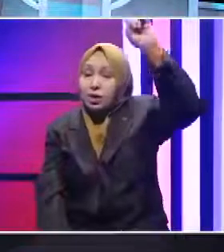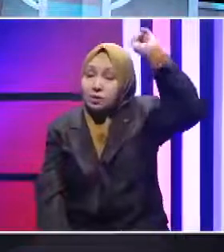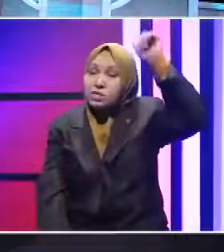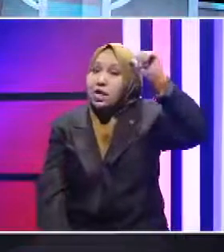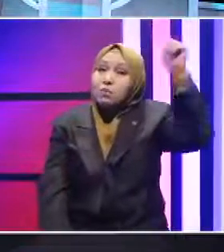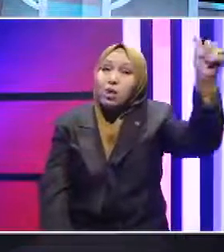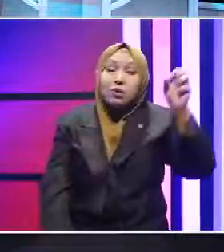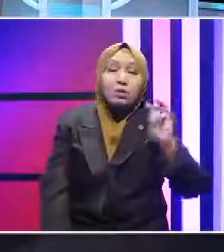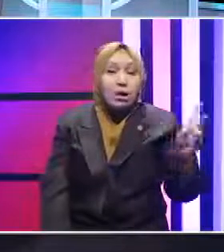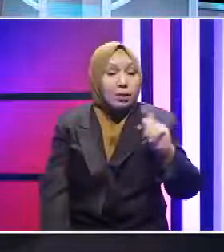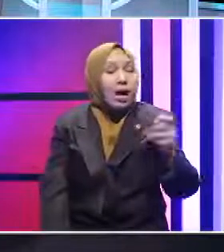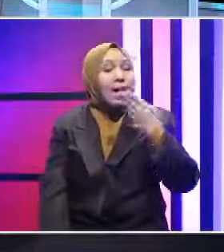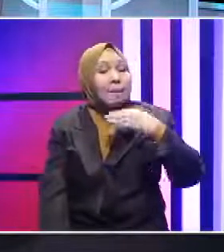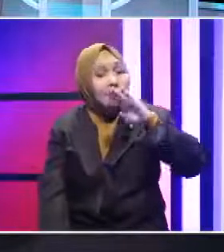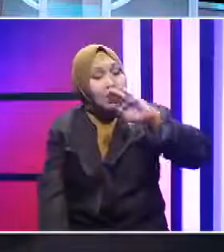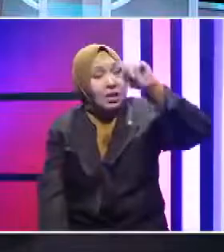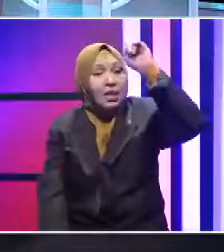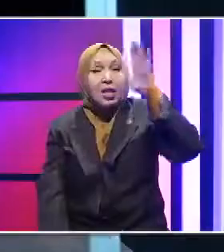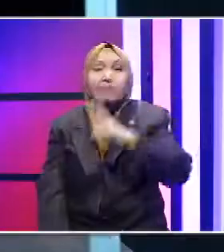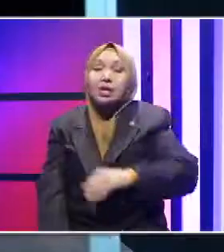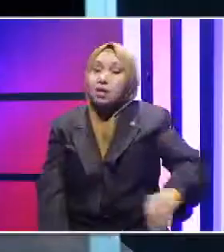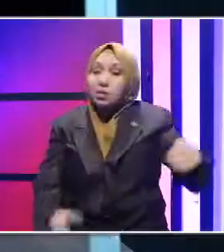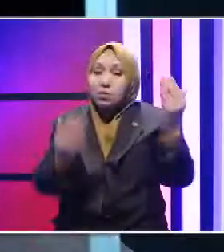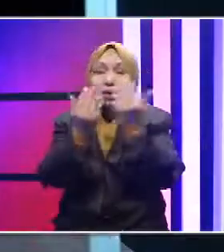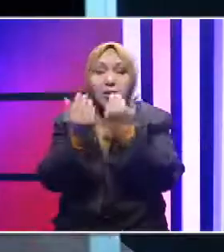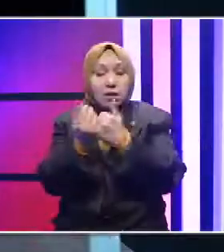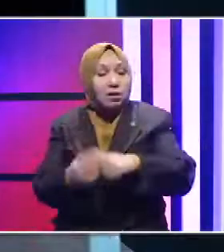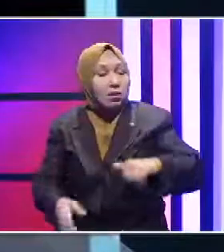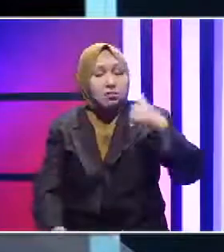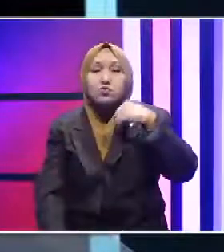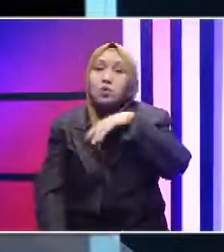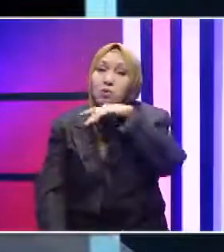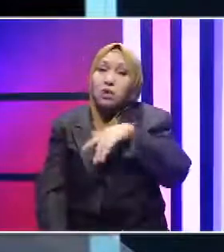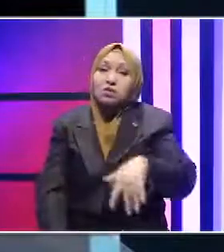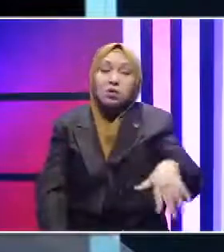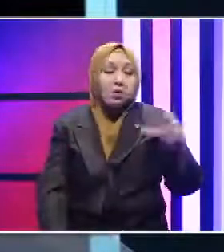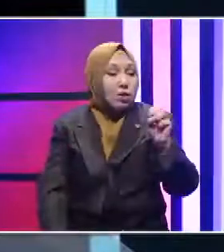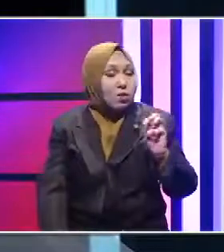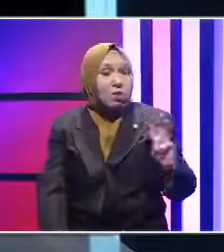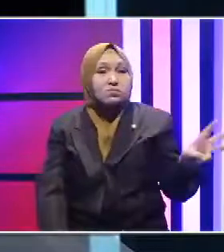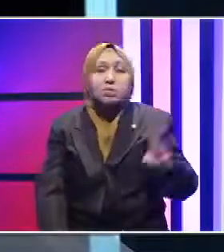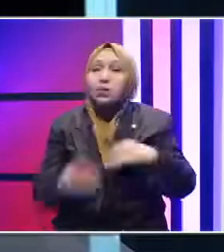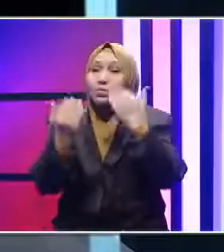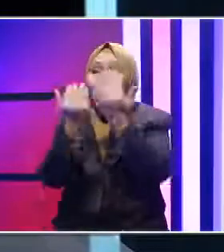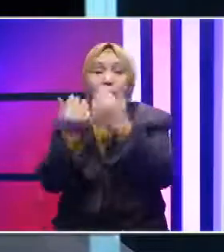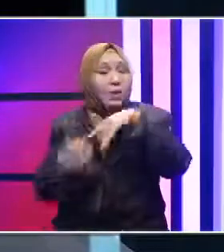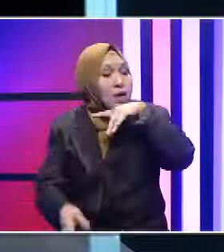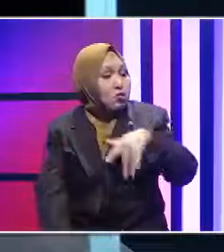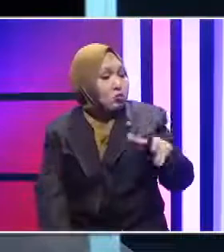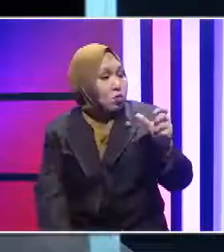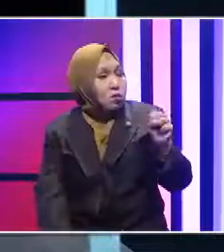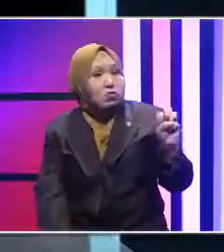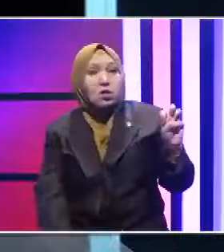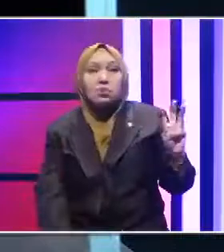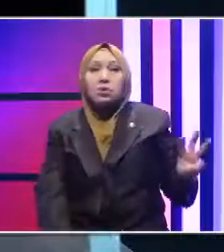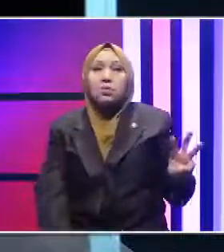warahmatullahi wabarakatuh. Alhamdulillah wassalatu wassalamu ala Rasulillah wa ala alihi washabihi wa man walah wa ba'd. Allahumma salli ala sayyidina Muhammad wa ala